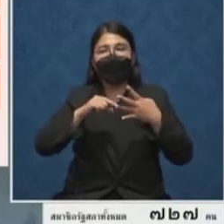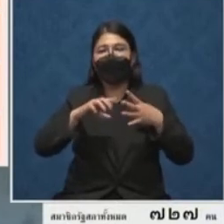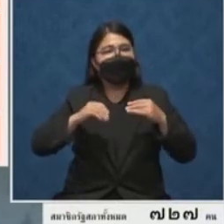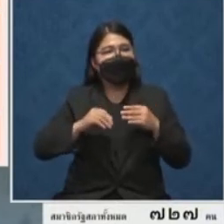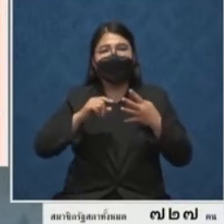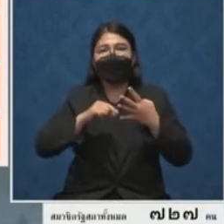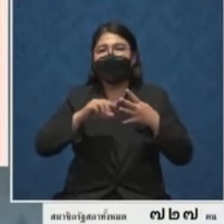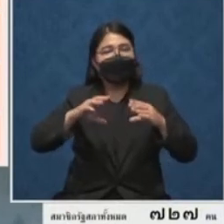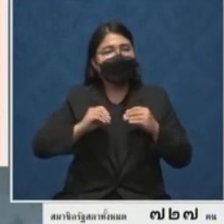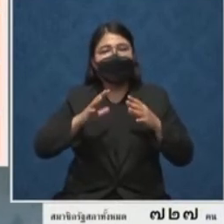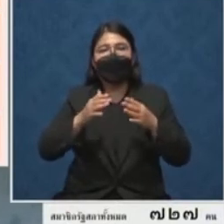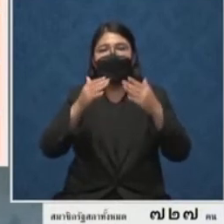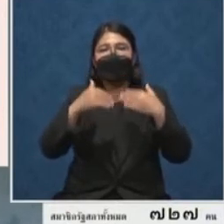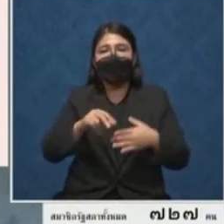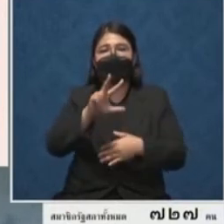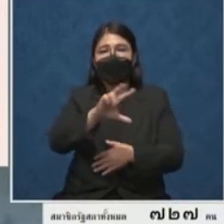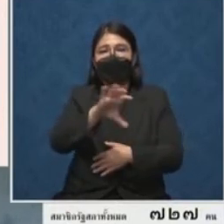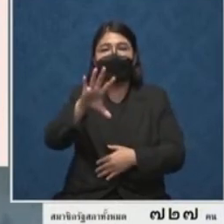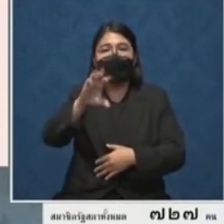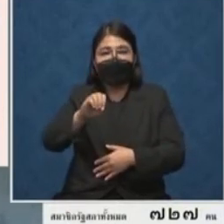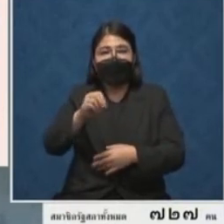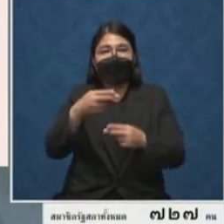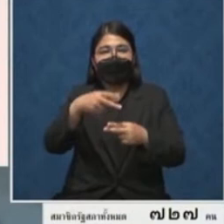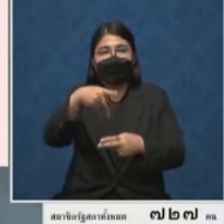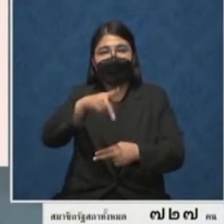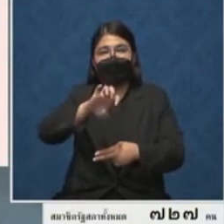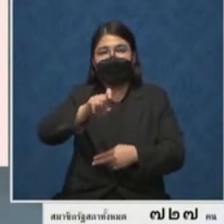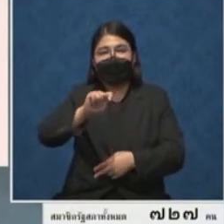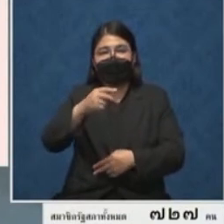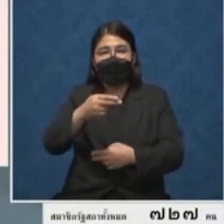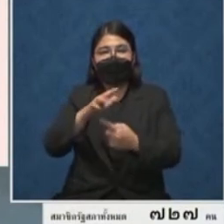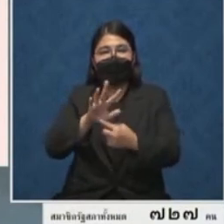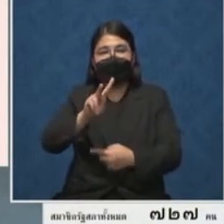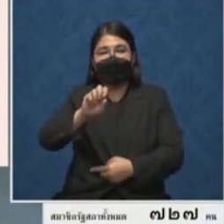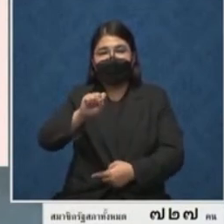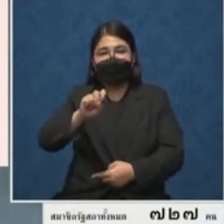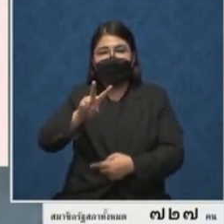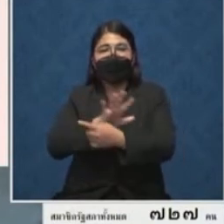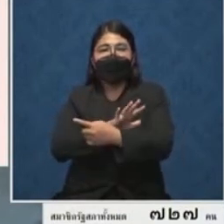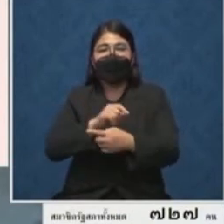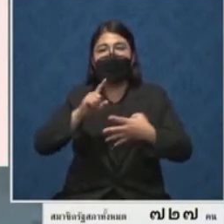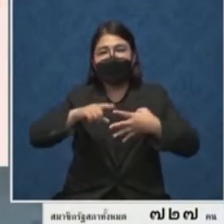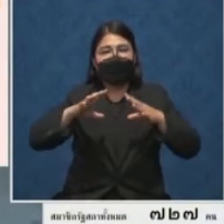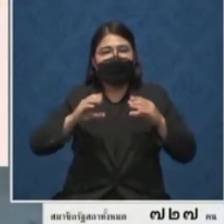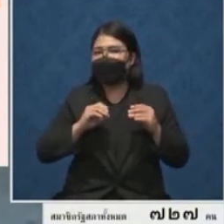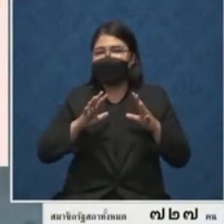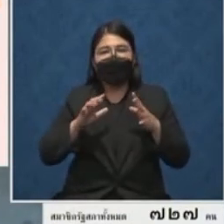350นายพิทักษ์ชัยเจริญ 1ไม่รับหลักการ2ไม่รับหลัก